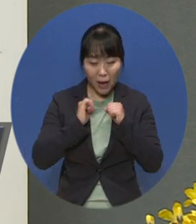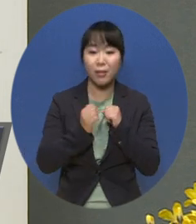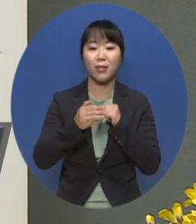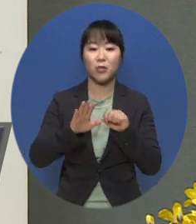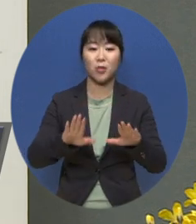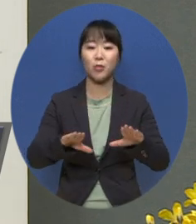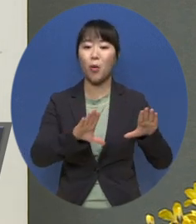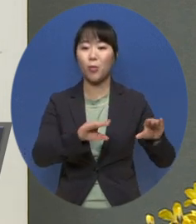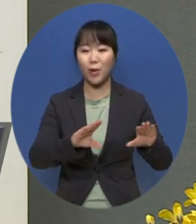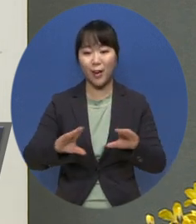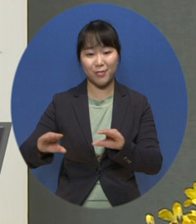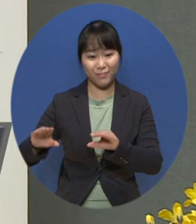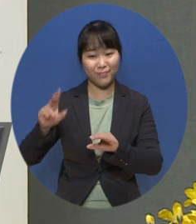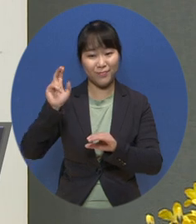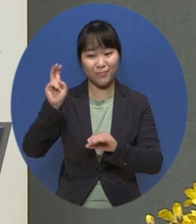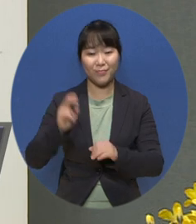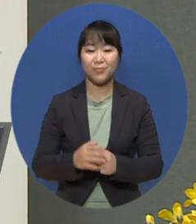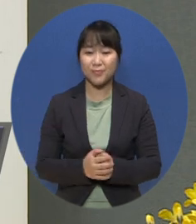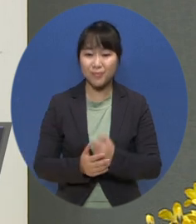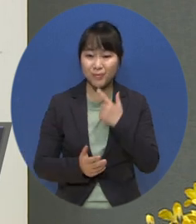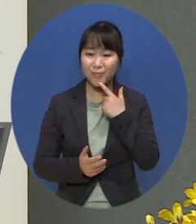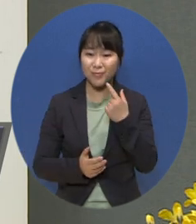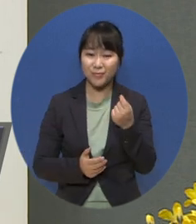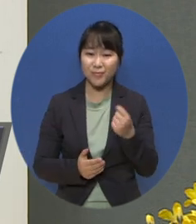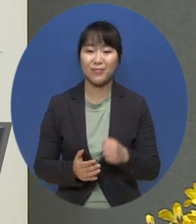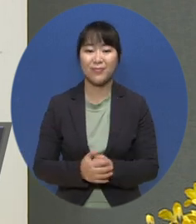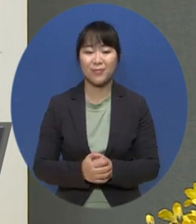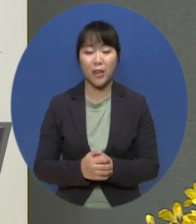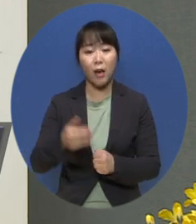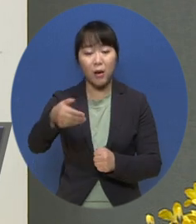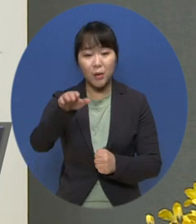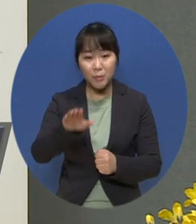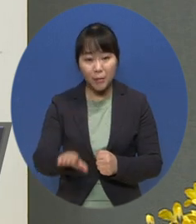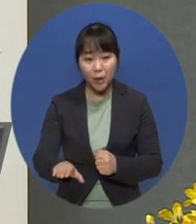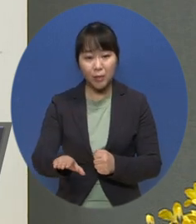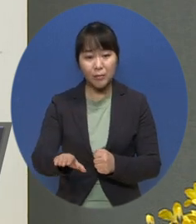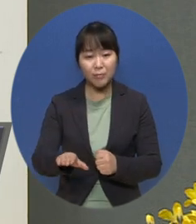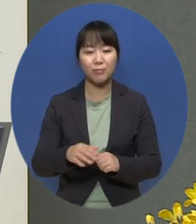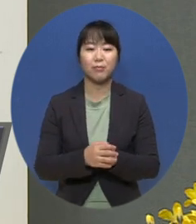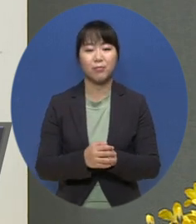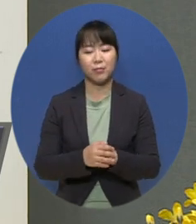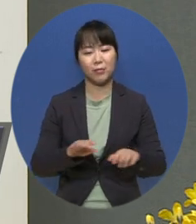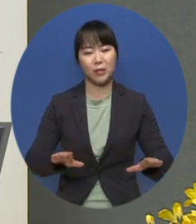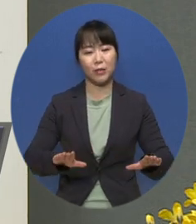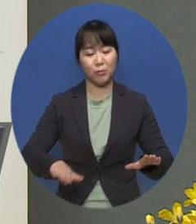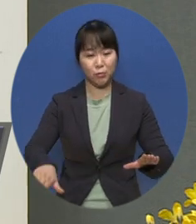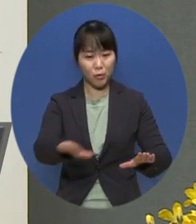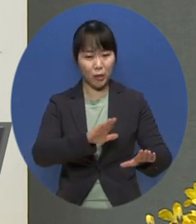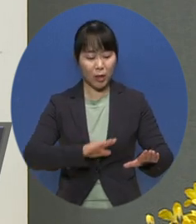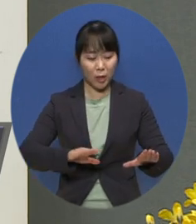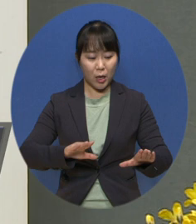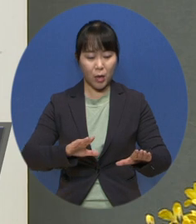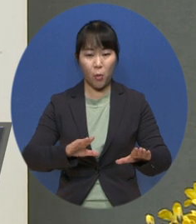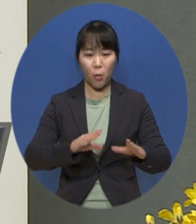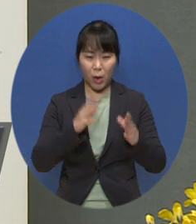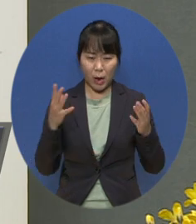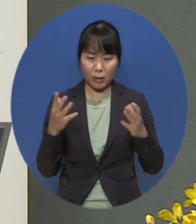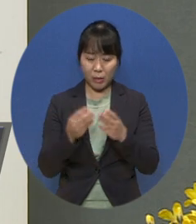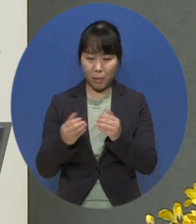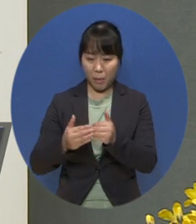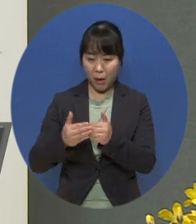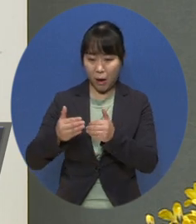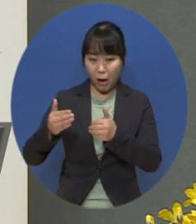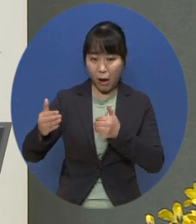완화가 된거 같습니다 그렇죠 여러분 그렇지만은 역시 우리가 거리 두기가 완화됐다 고